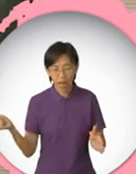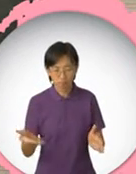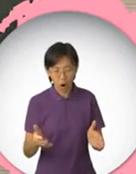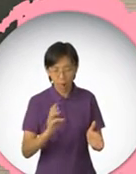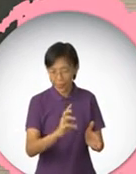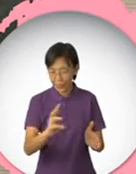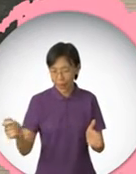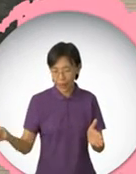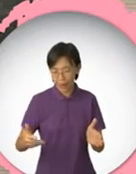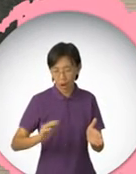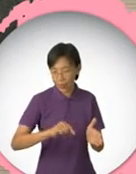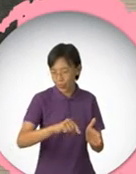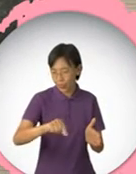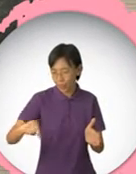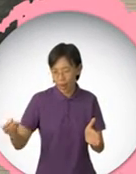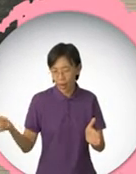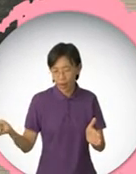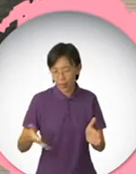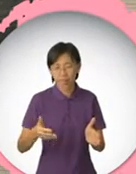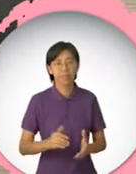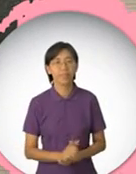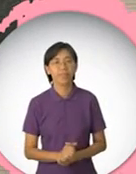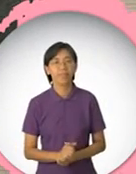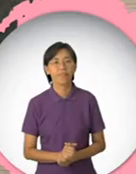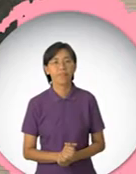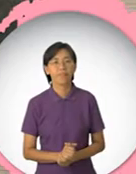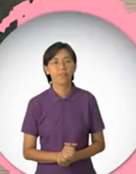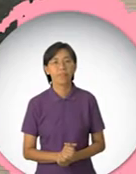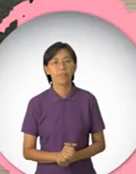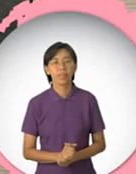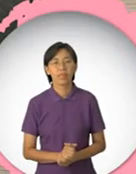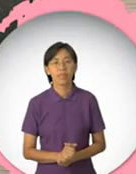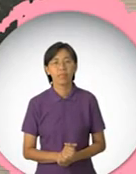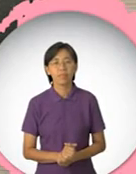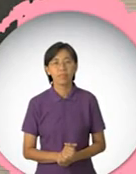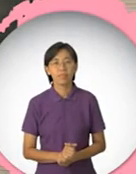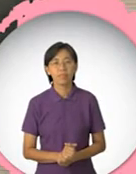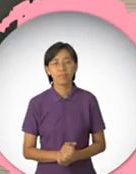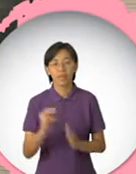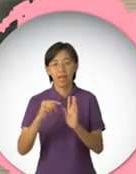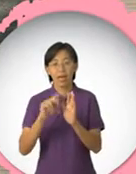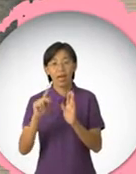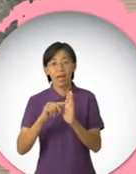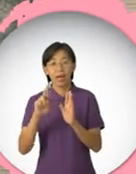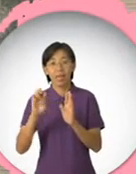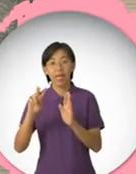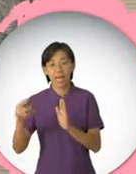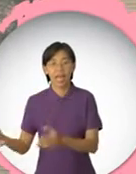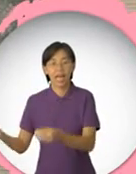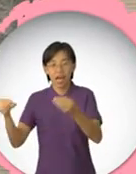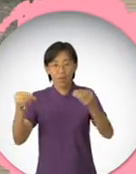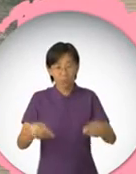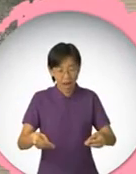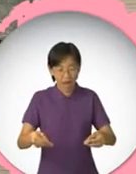นะคะให้กระจายให้ทั่วนะคะจากนั้นเนี่ยเราก็เอาแผ่นพลาสติกมาการีนนะคะวางลงไปนะคะแล้วเ